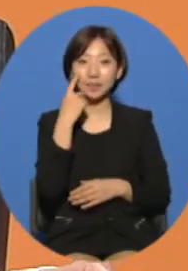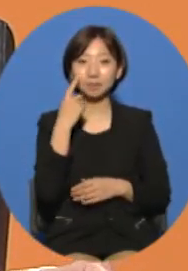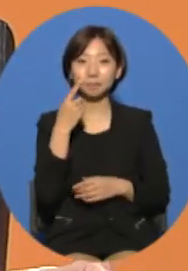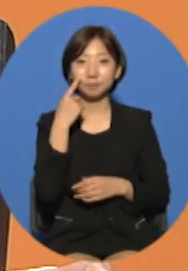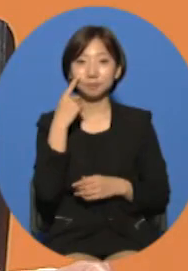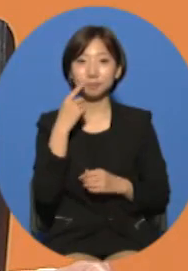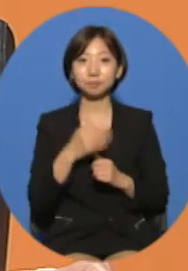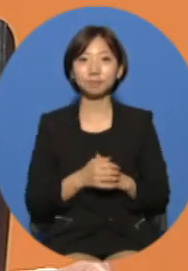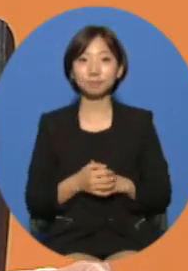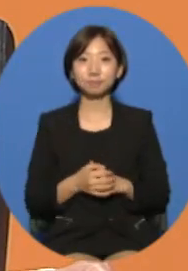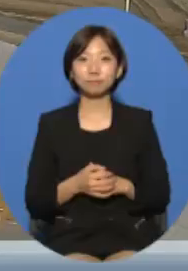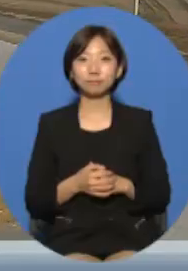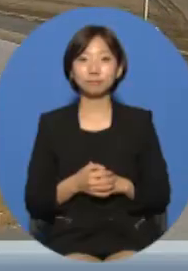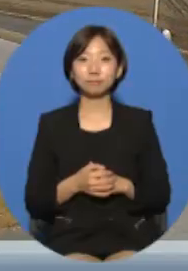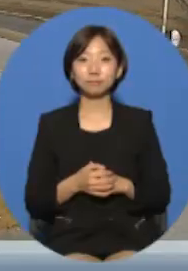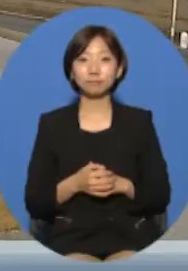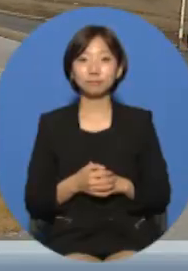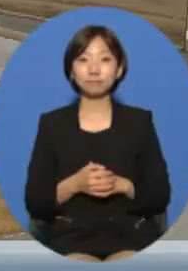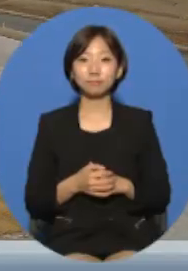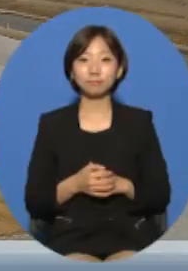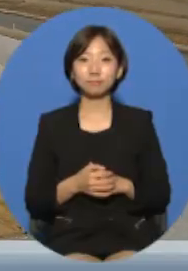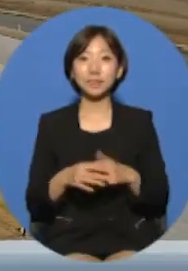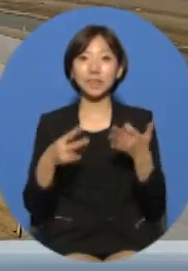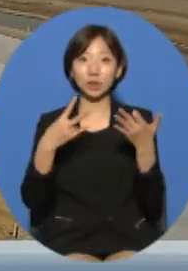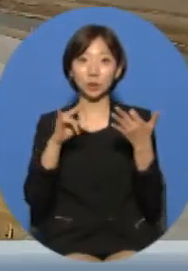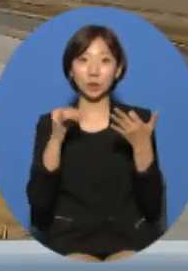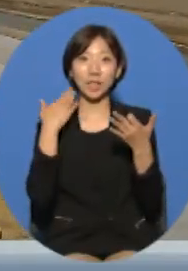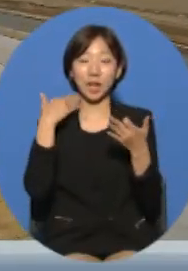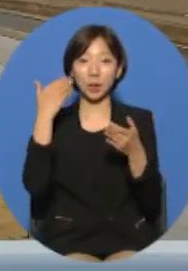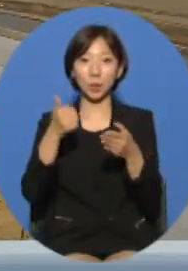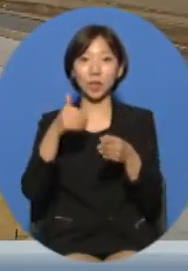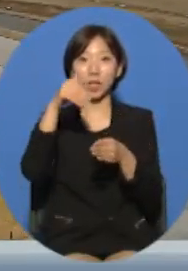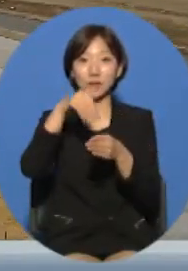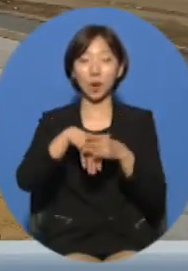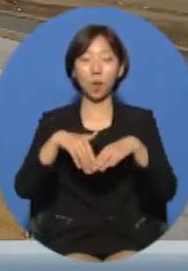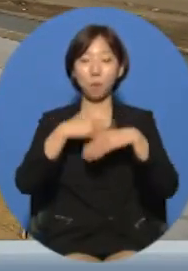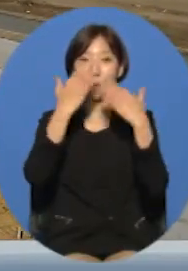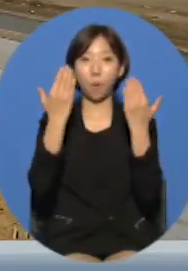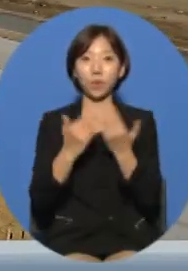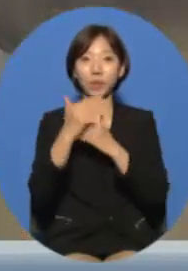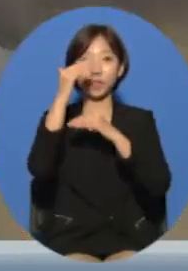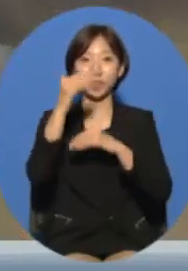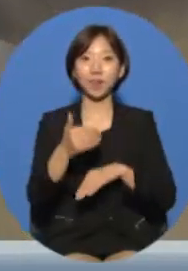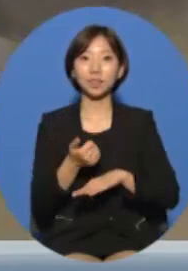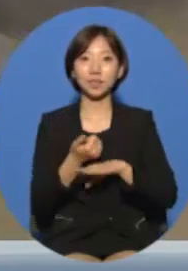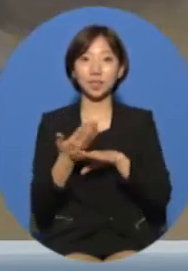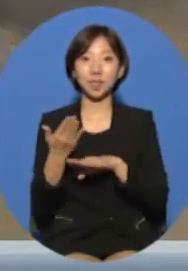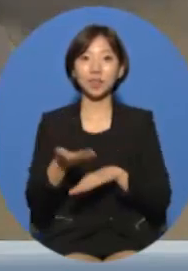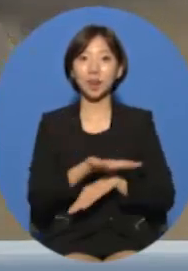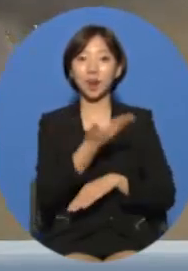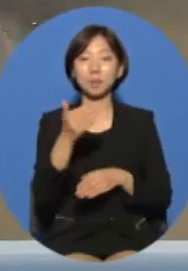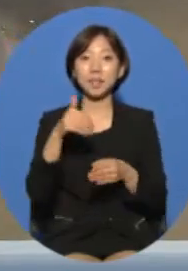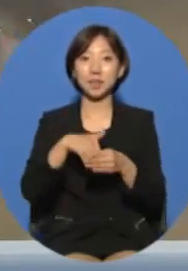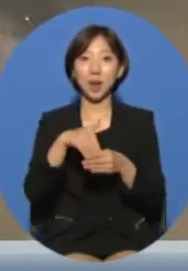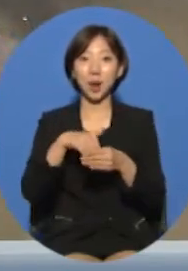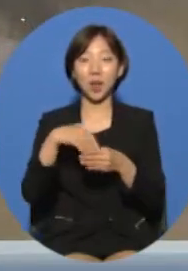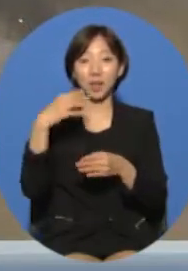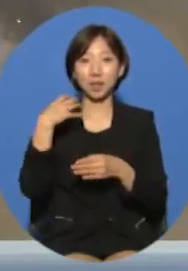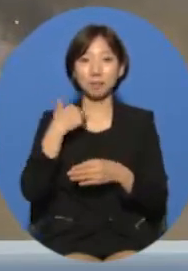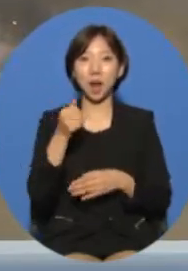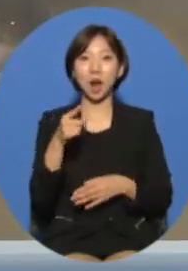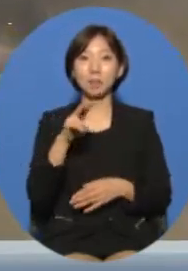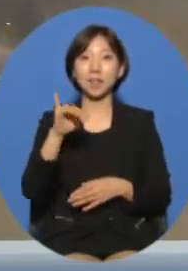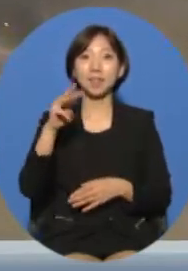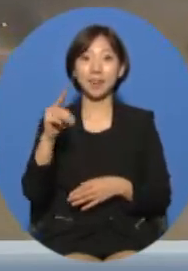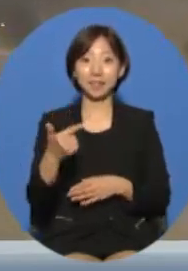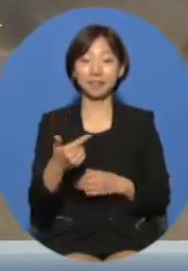확인해 보도록 하겠습니다. 허미란 캐스터. 네, 제19대 대통령 선거의 모든 것을 전해드리는 여러분의 선거 캐스터 허미란입니다.